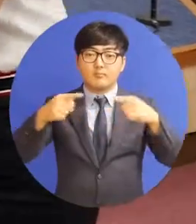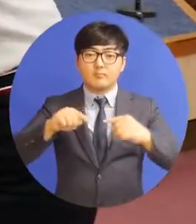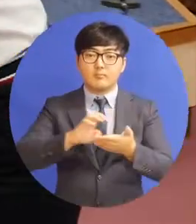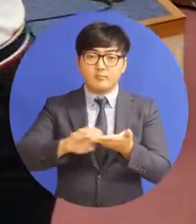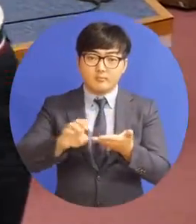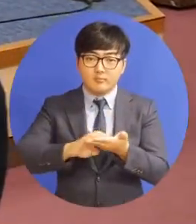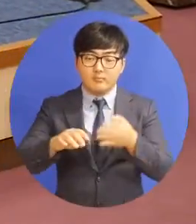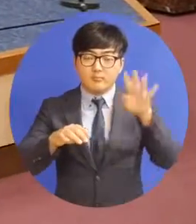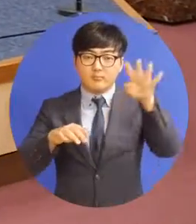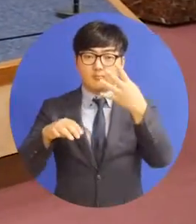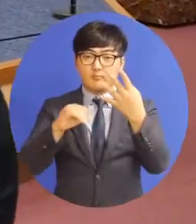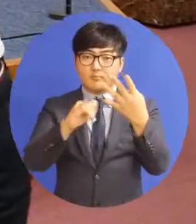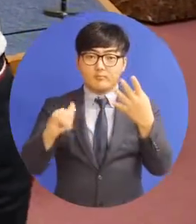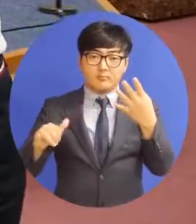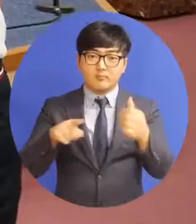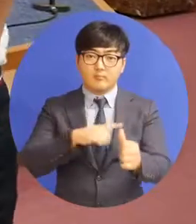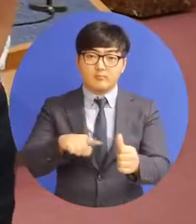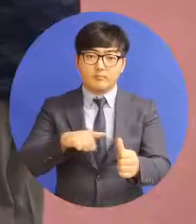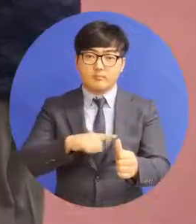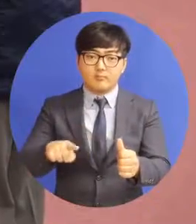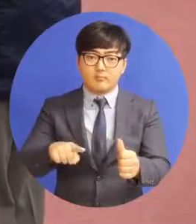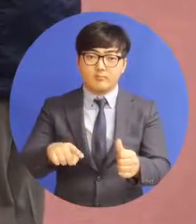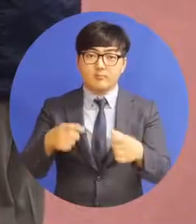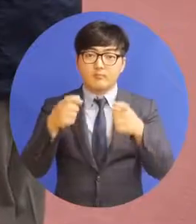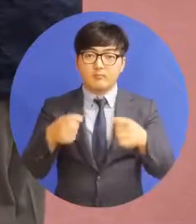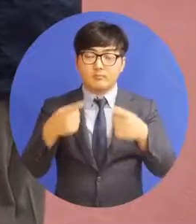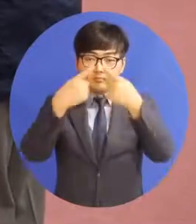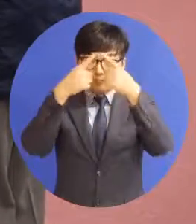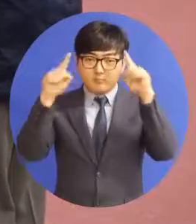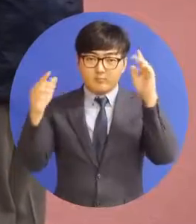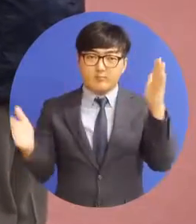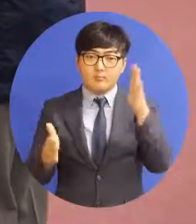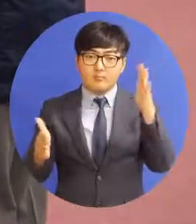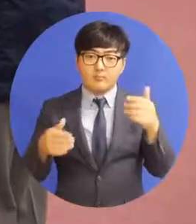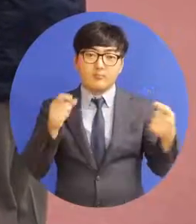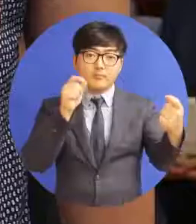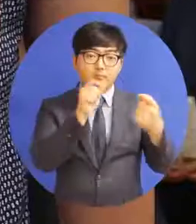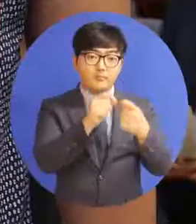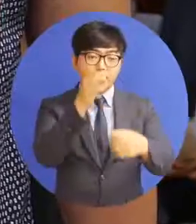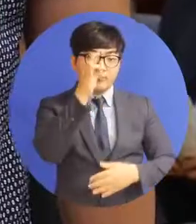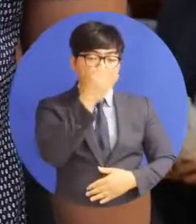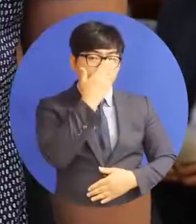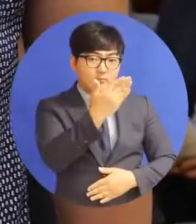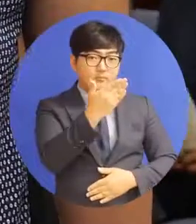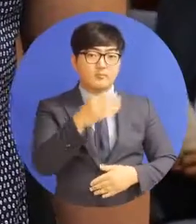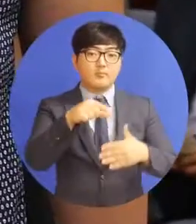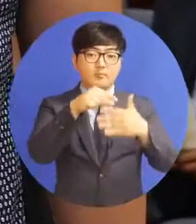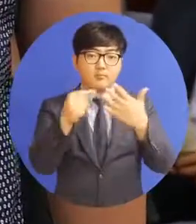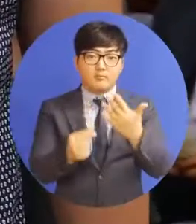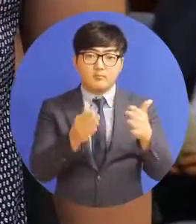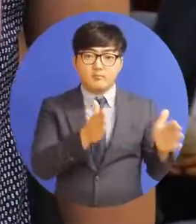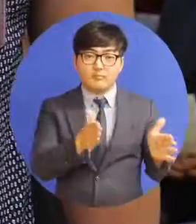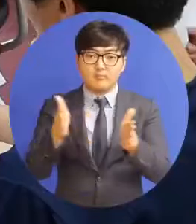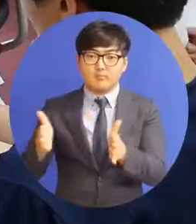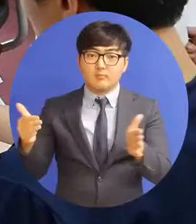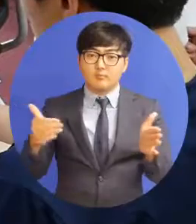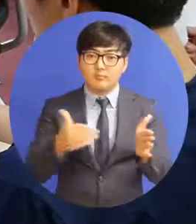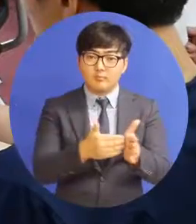400여 명의 학습지도는 물론 대학생들의 전공 과목을 가까이에서 경험할 수 있는 프로그램들로